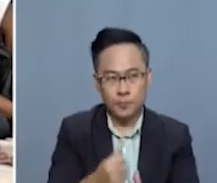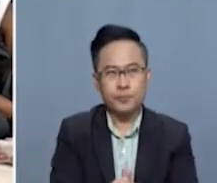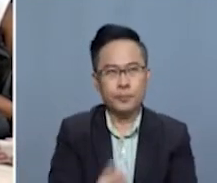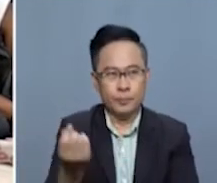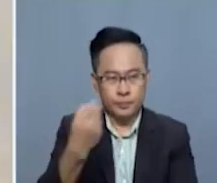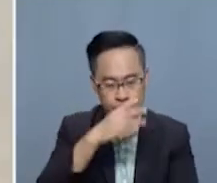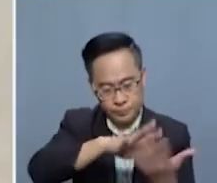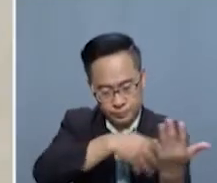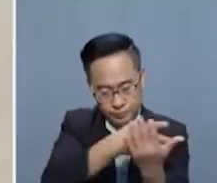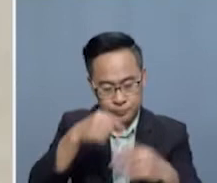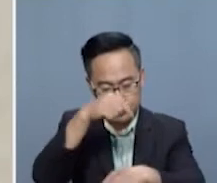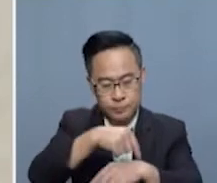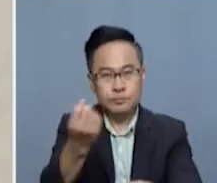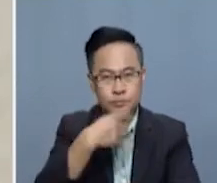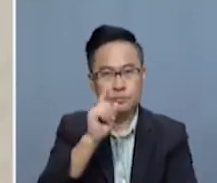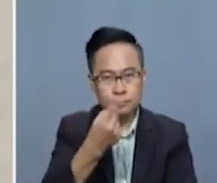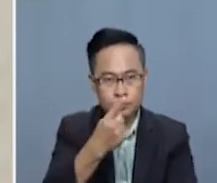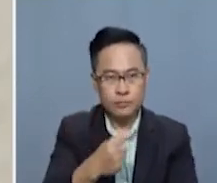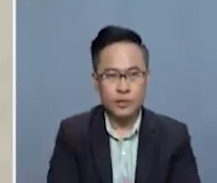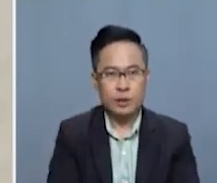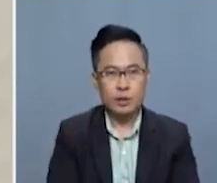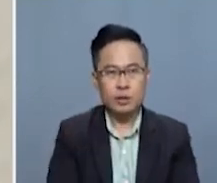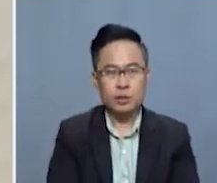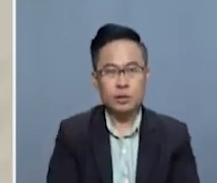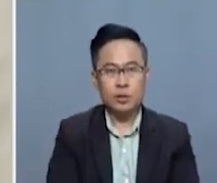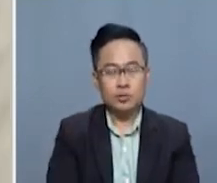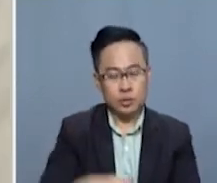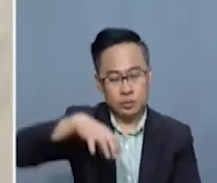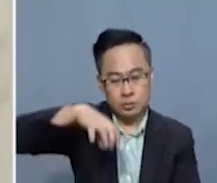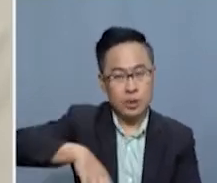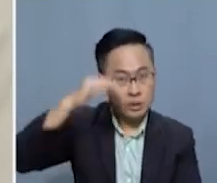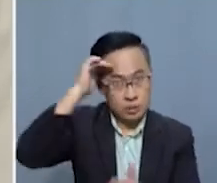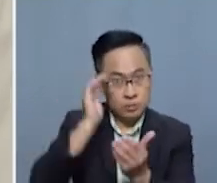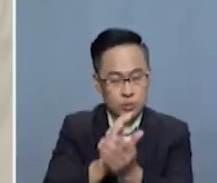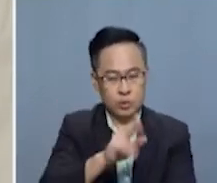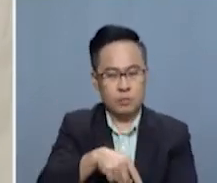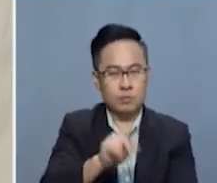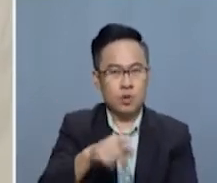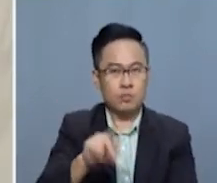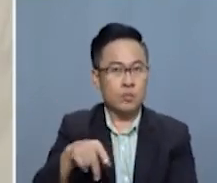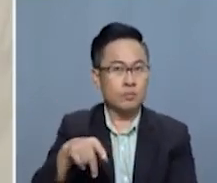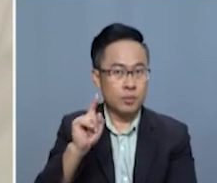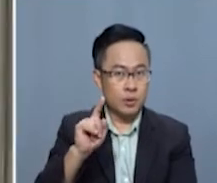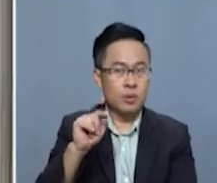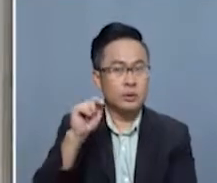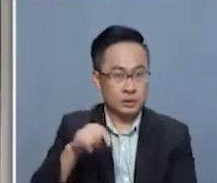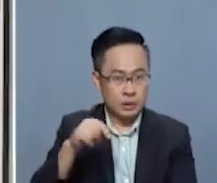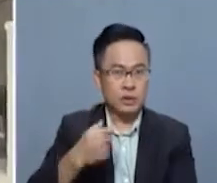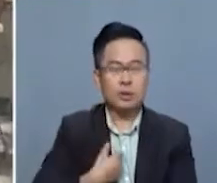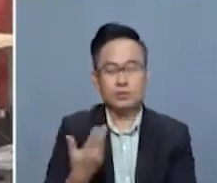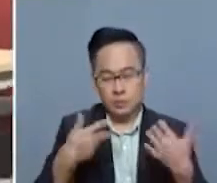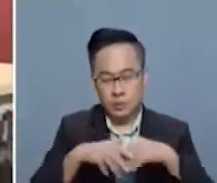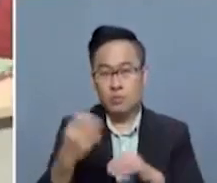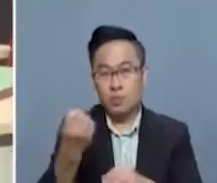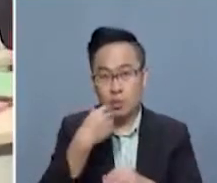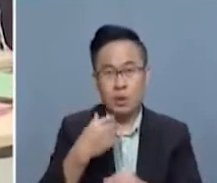งให้ทราบกำหนดการอีกครั้งขณะที่ในส่วนของกองบังคับการปราบปรามการทุจริตและประพฤติมิชอบหรือปปป.ได้รับแจ้งนะคะว่